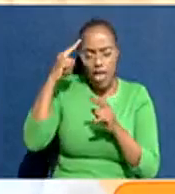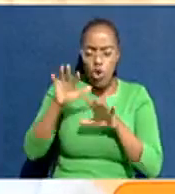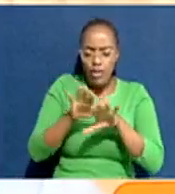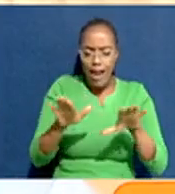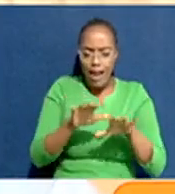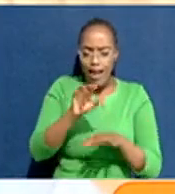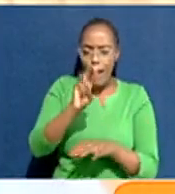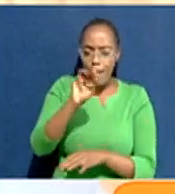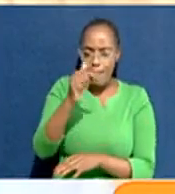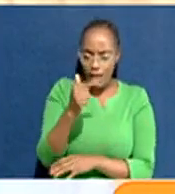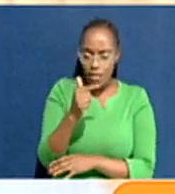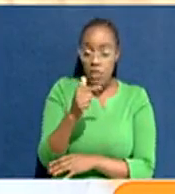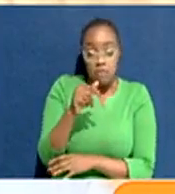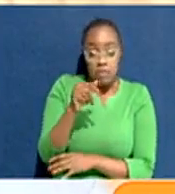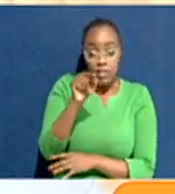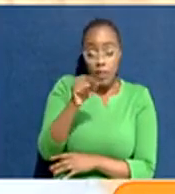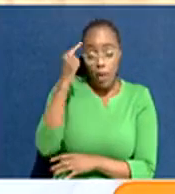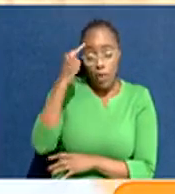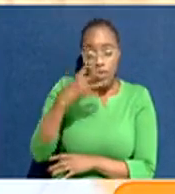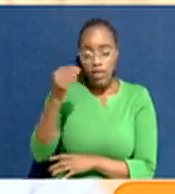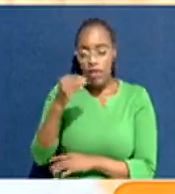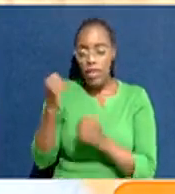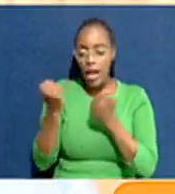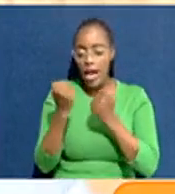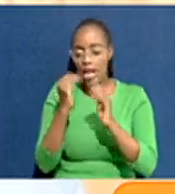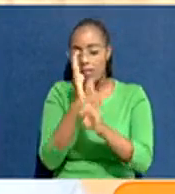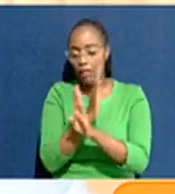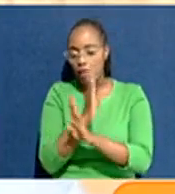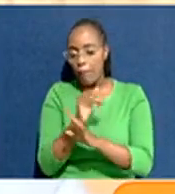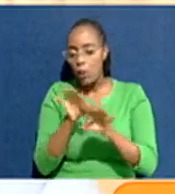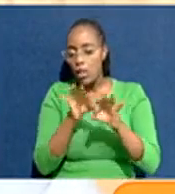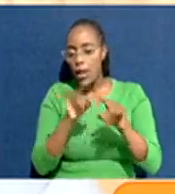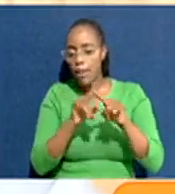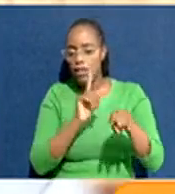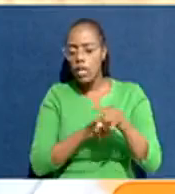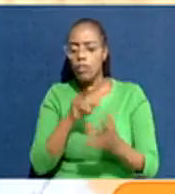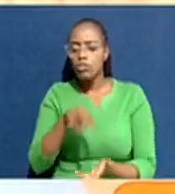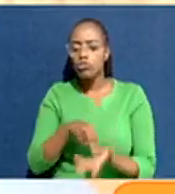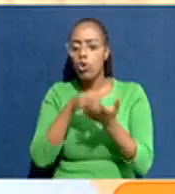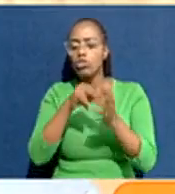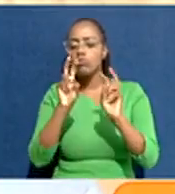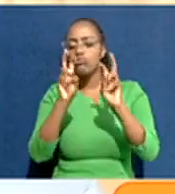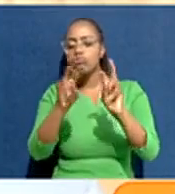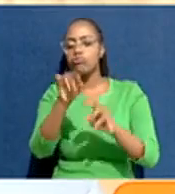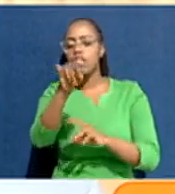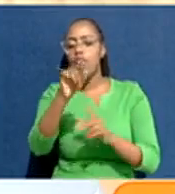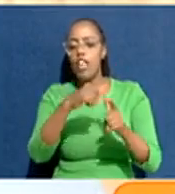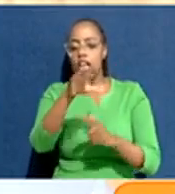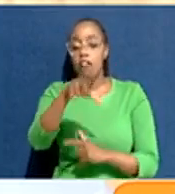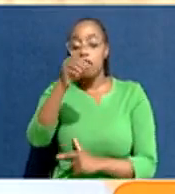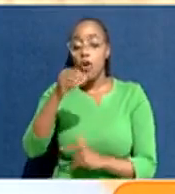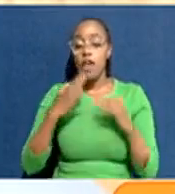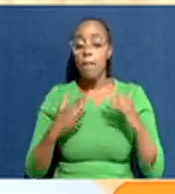gari likuwa mefunika pale, hakuna vile ningeenda niseme, ninge identify directly. Lakini vile nisimama, nilipo simama kuenda kuangalia, nikapata ni